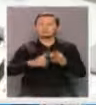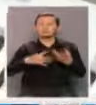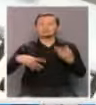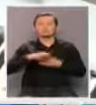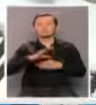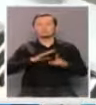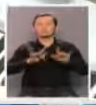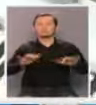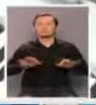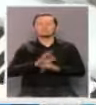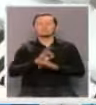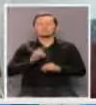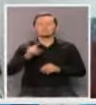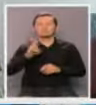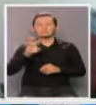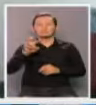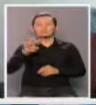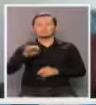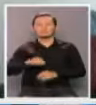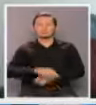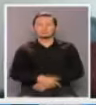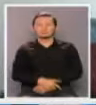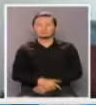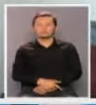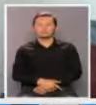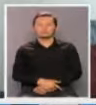артистов выполнено под руководством Болата Кухаманова.